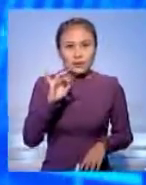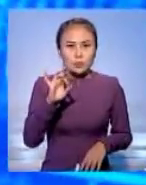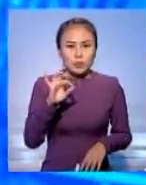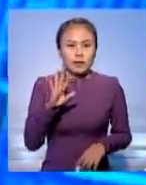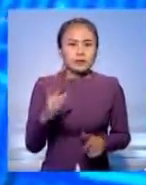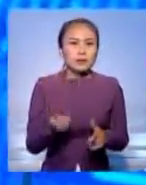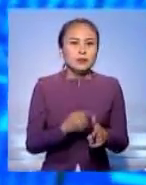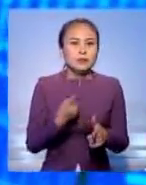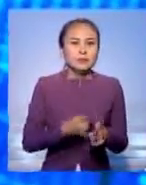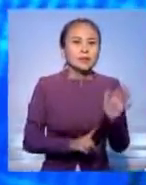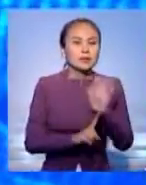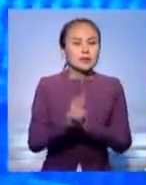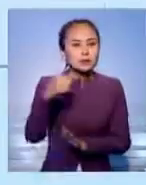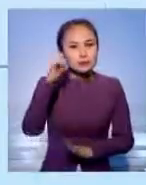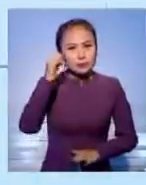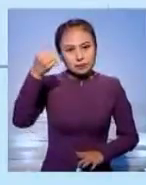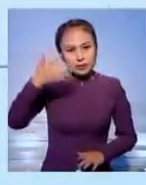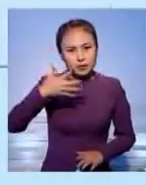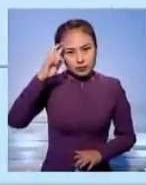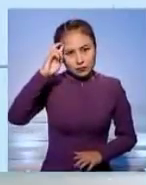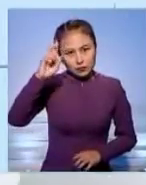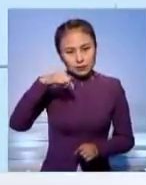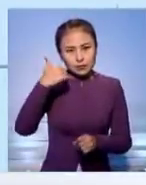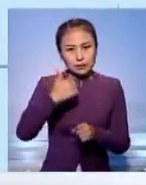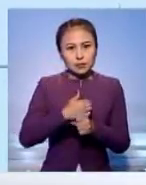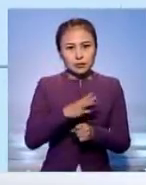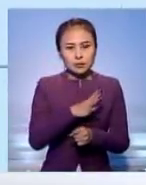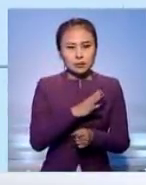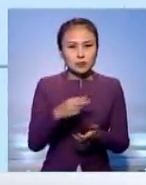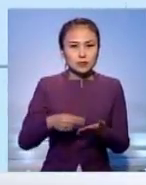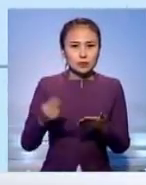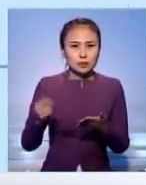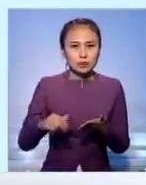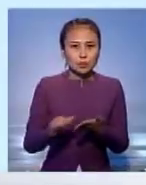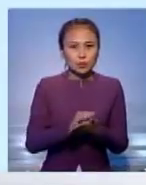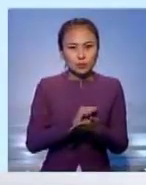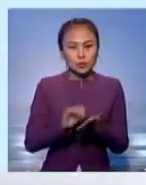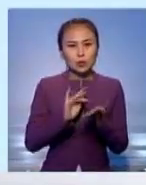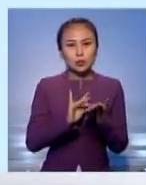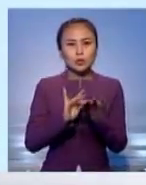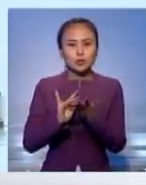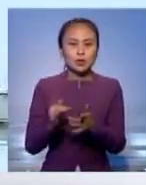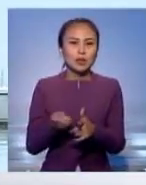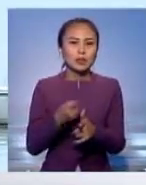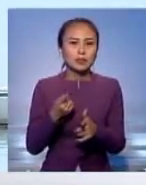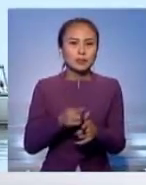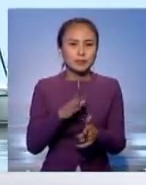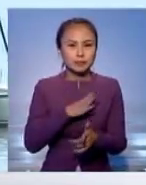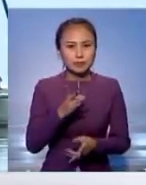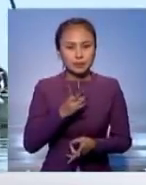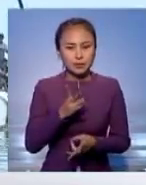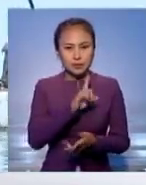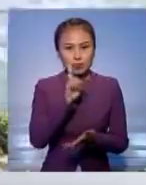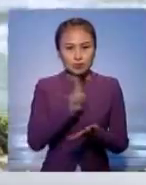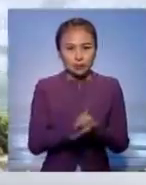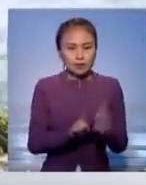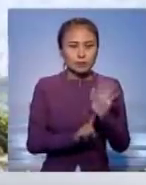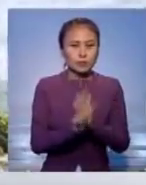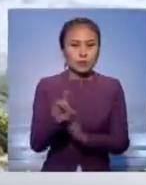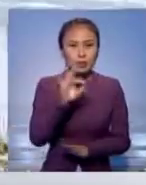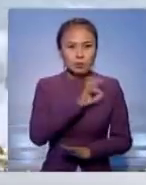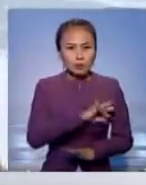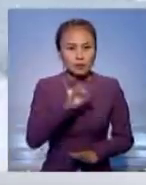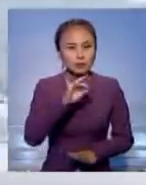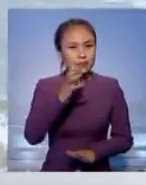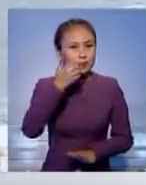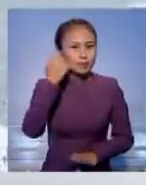Руслан Ізімовтың айтуынша, кеше ғана бес мемлекет басшысы қол қойған құжат туризмнің дамуына айтарлықтай серпін беруі тиіс. Тартымды әрі тиімді